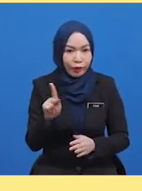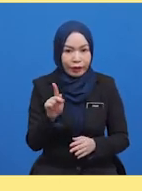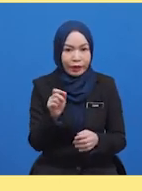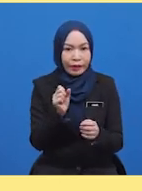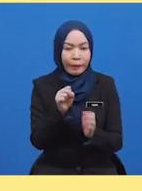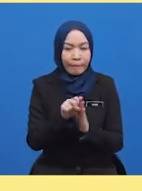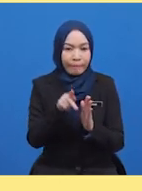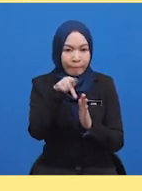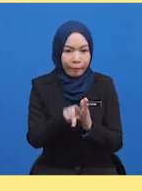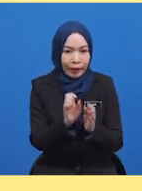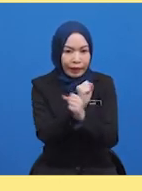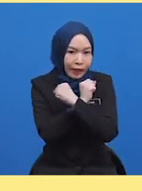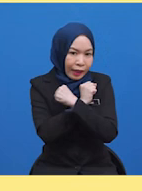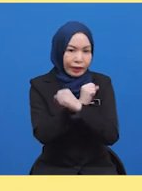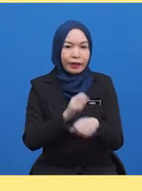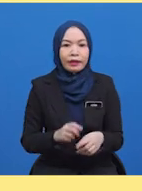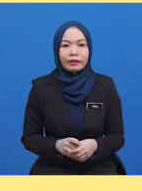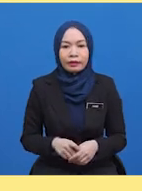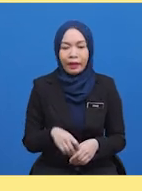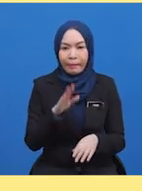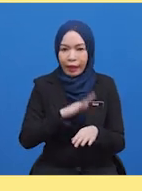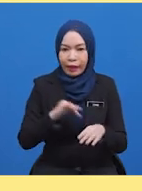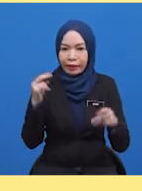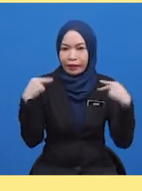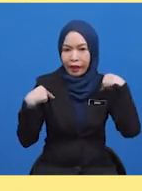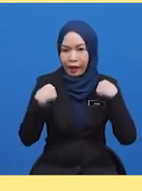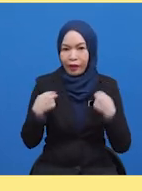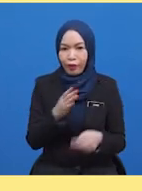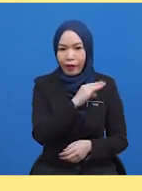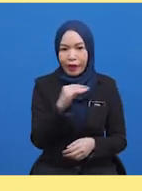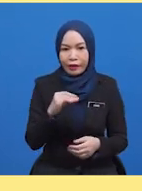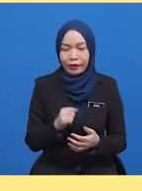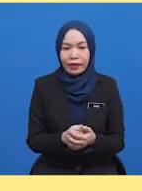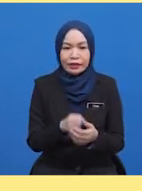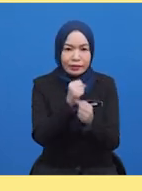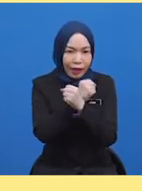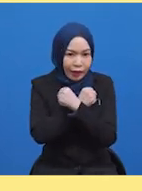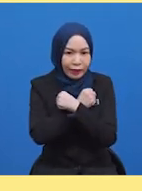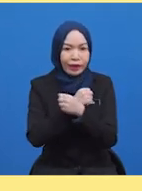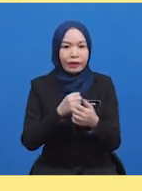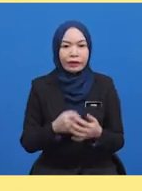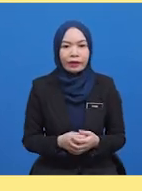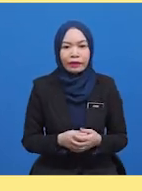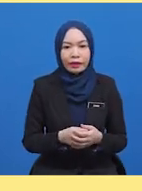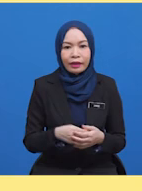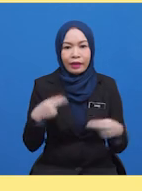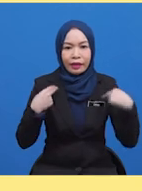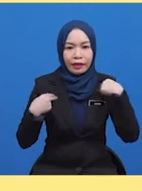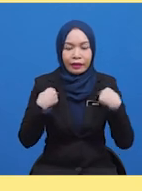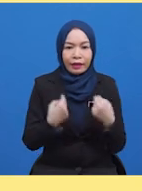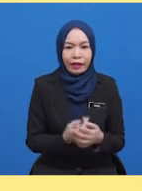terhadap hewan di amat menyayangi Bowo dan Tuyul Dan menganggap hewan